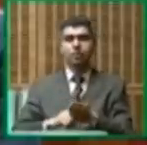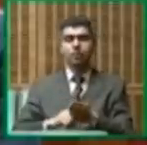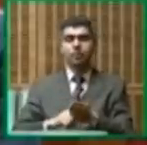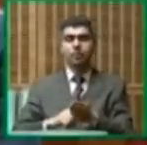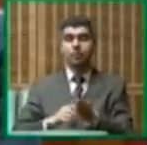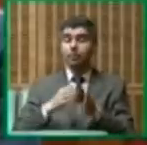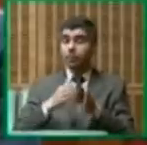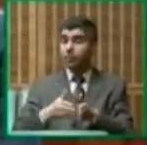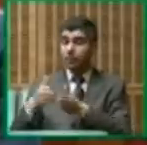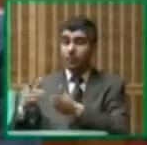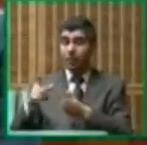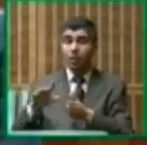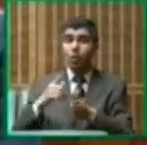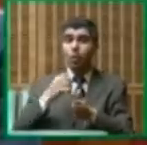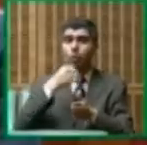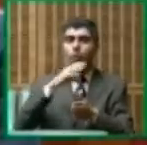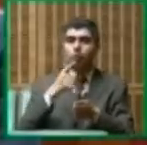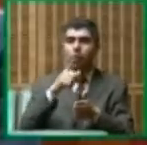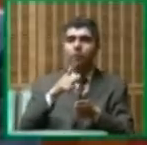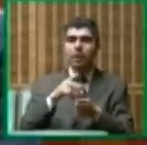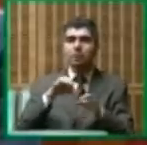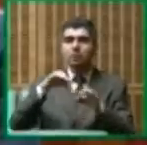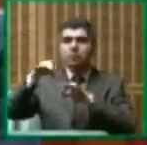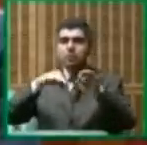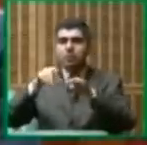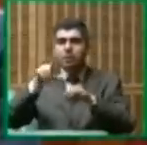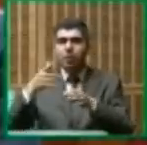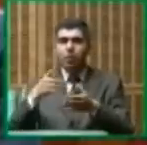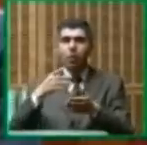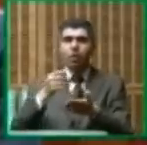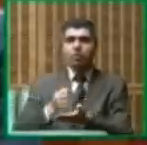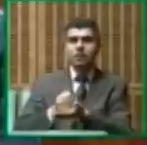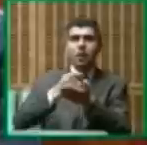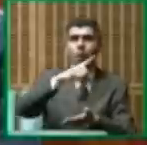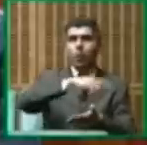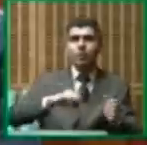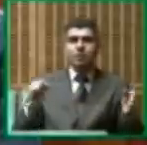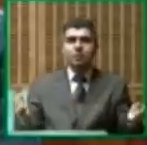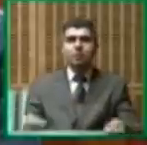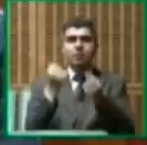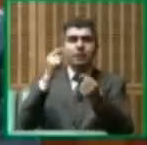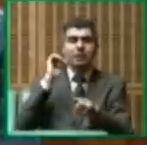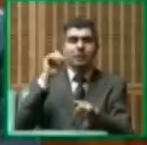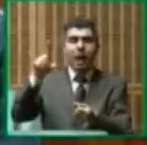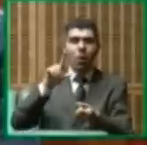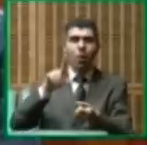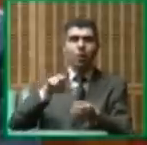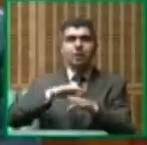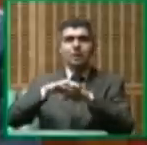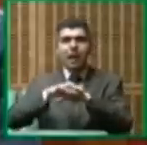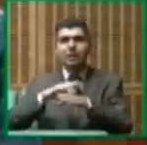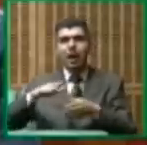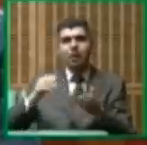اللي كان من هذا الإحصاء المرتقب: أولا، تحسين المعطيات الأساسية حول مختلف مستويات التراب